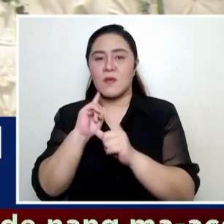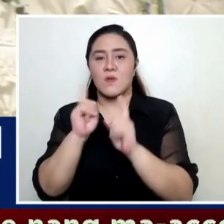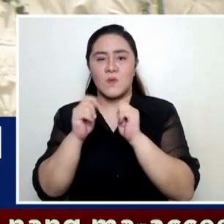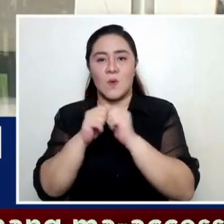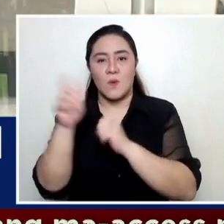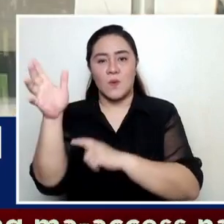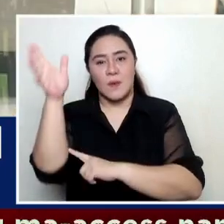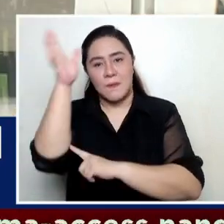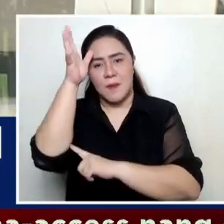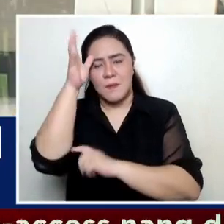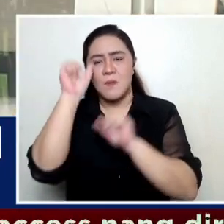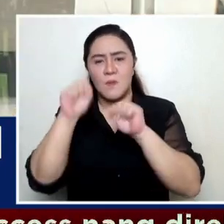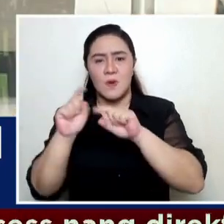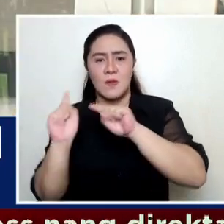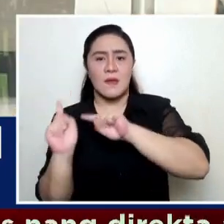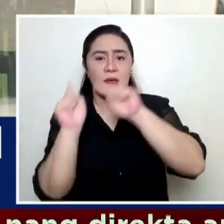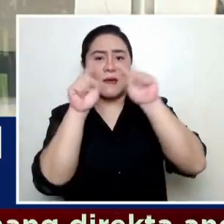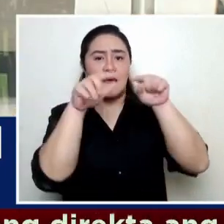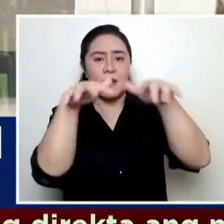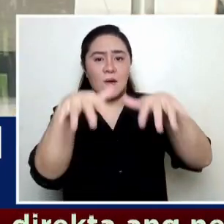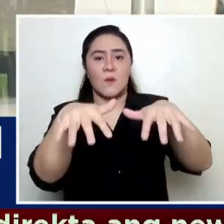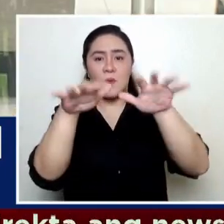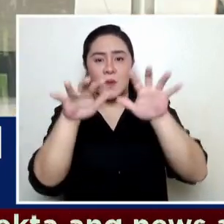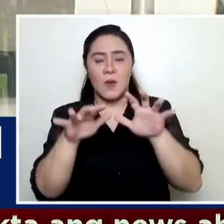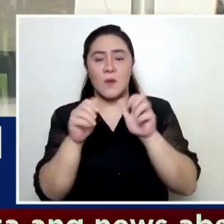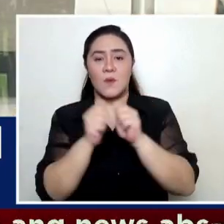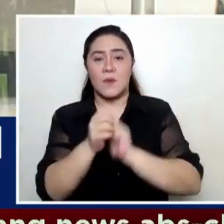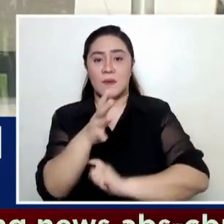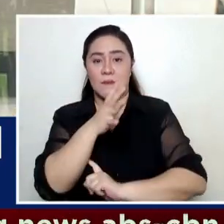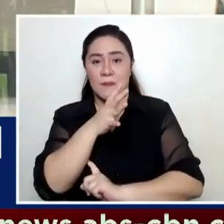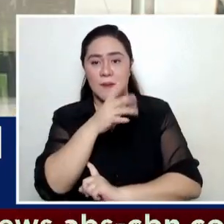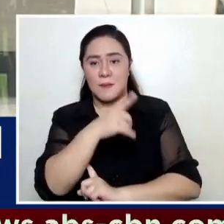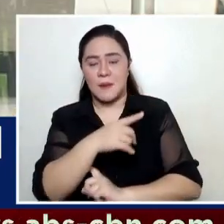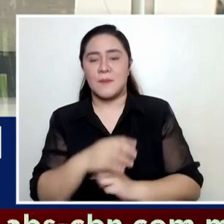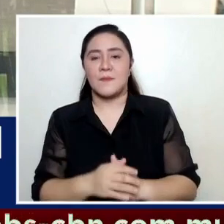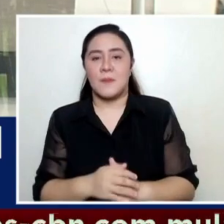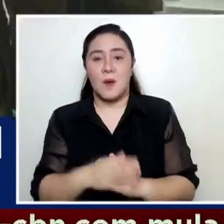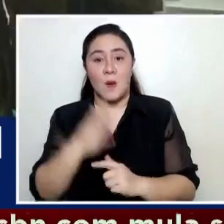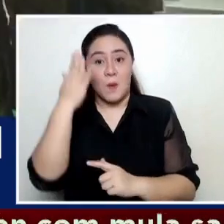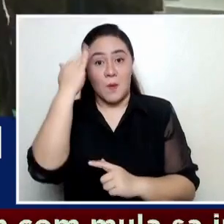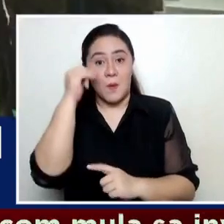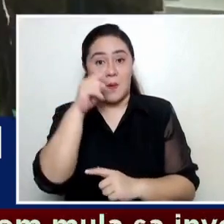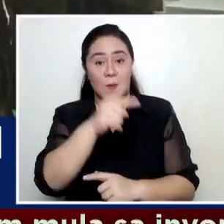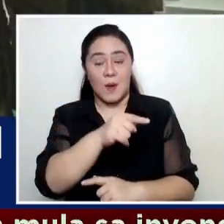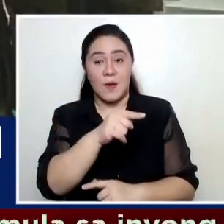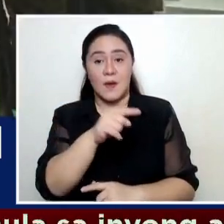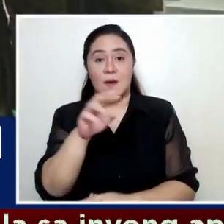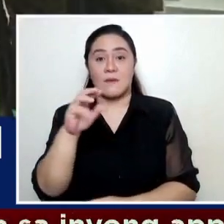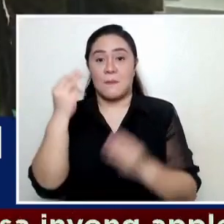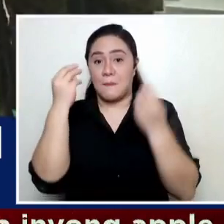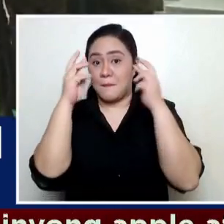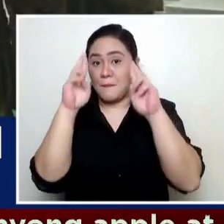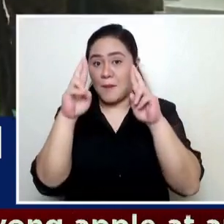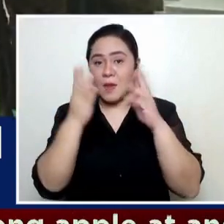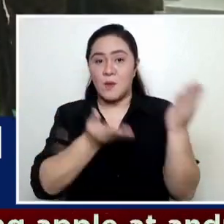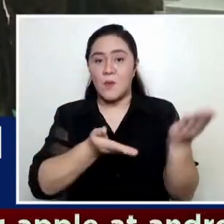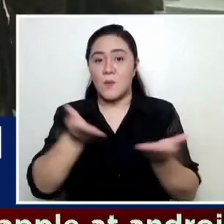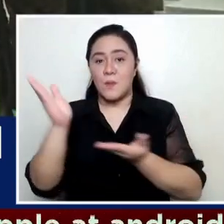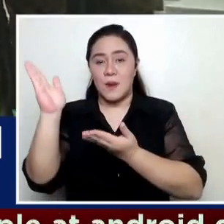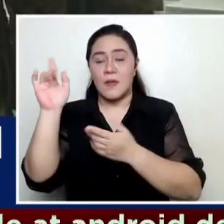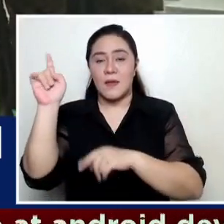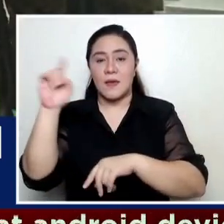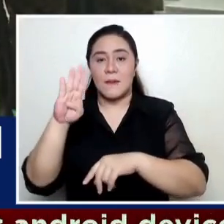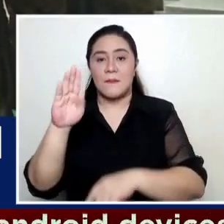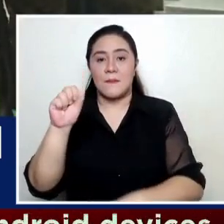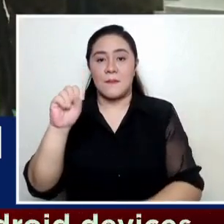siya sa lamay para makasama ulit ang ina. Nakatakdang iuwi na kasi ang mga labi ng dating mayora sa Lamitan sa Basilan sa